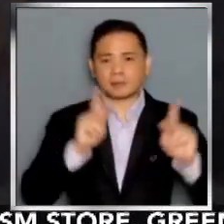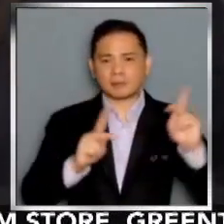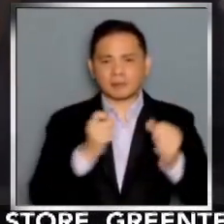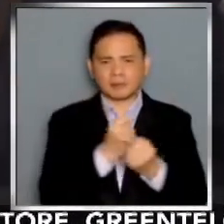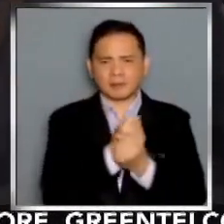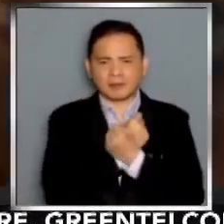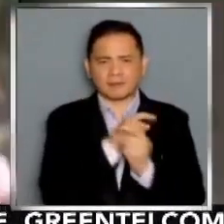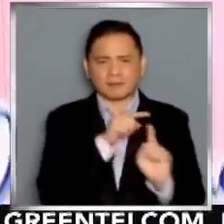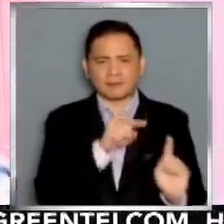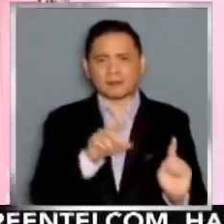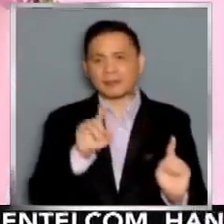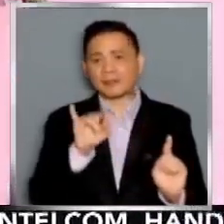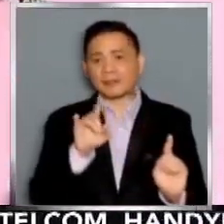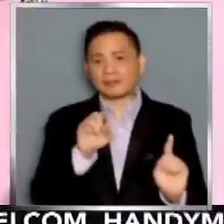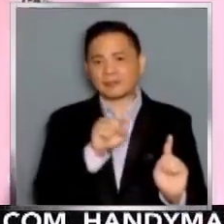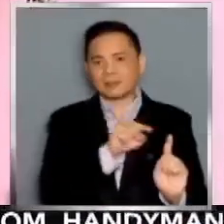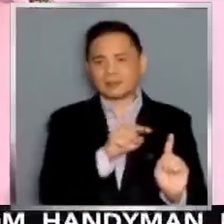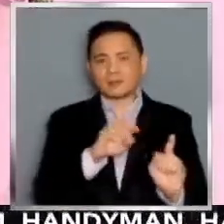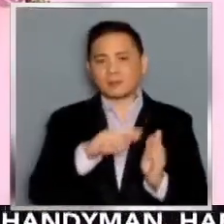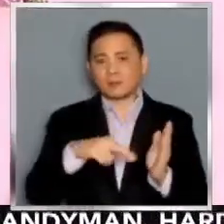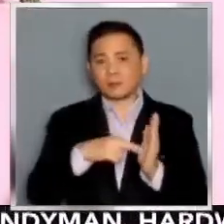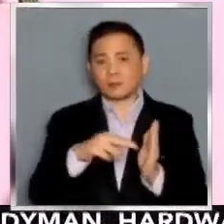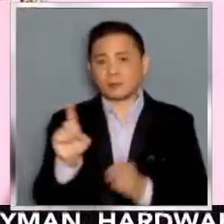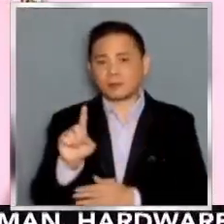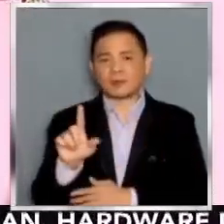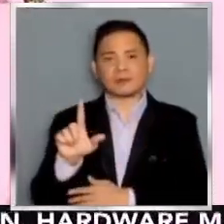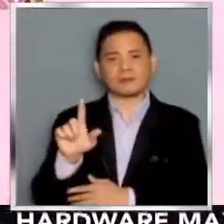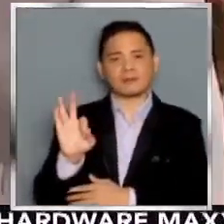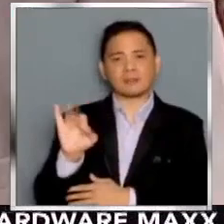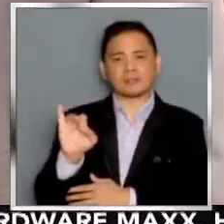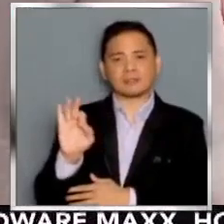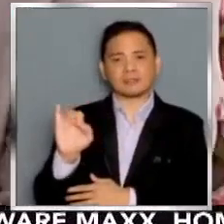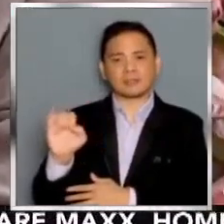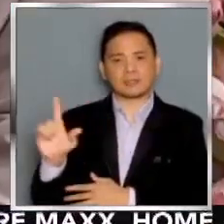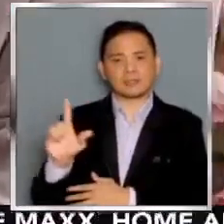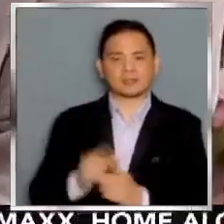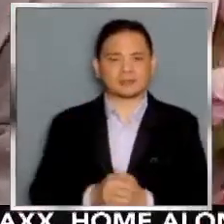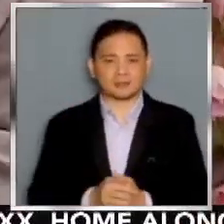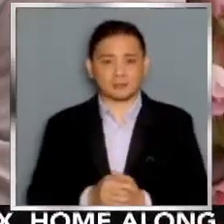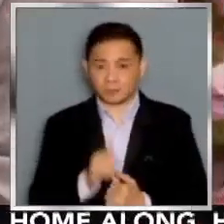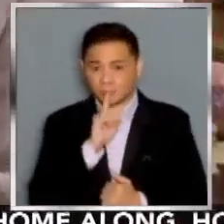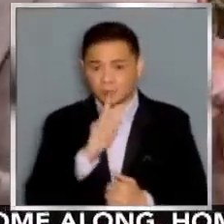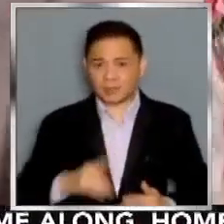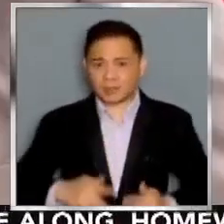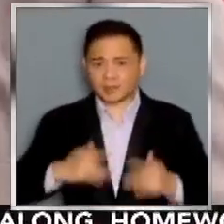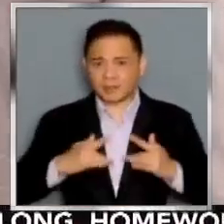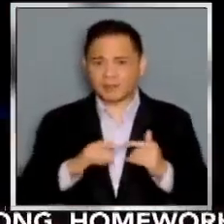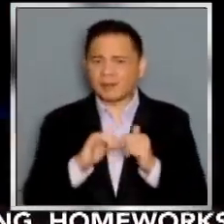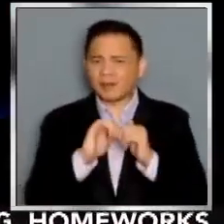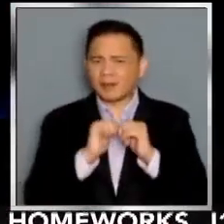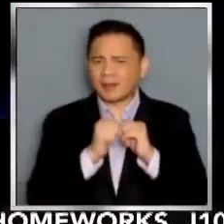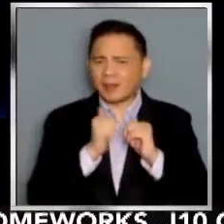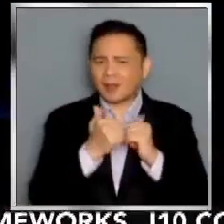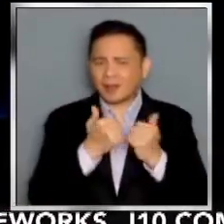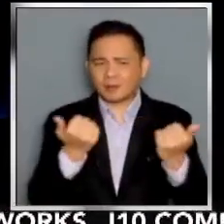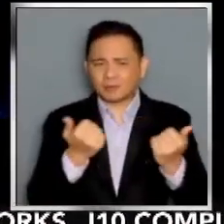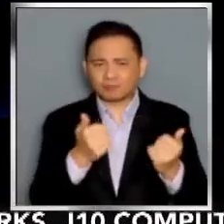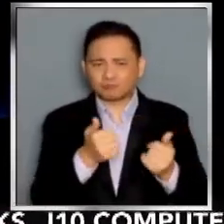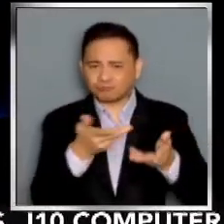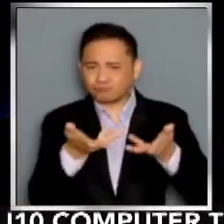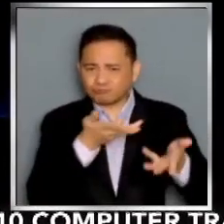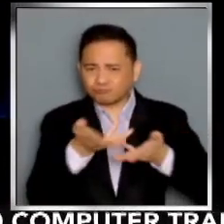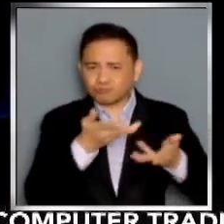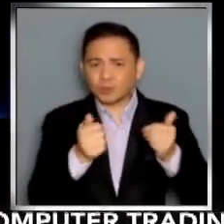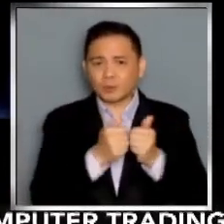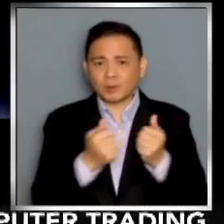Licaco. In real life, paano nga ba mag-deal si David pagdating sa matters of the heart? Nagkwento tungkol